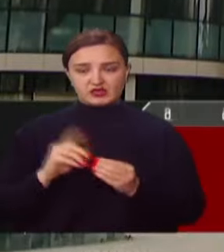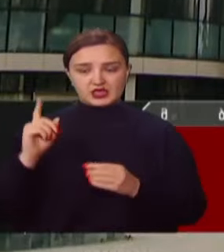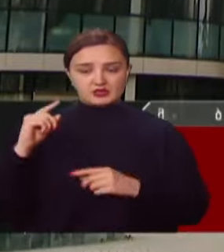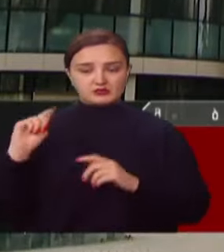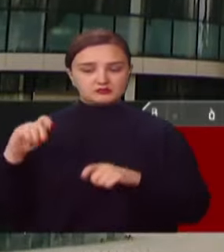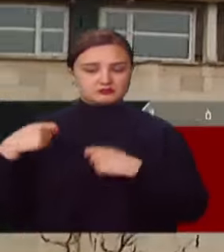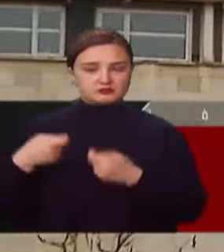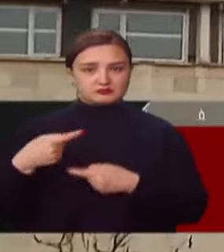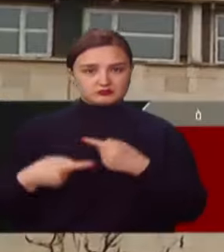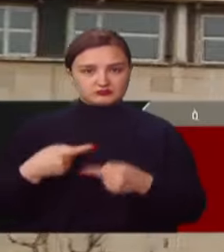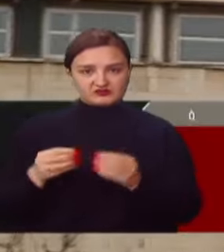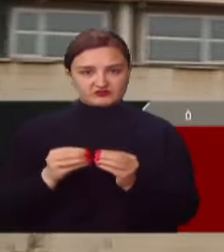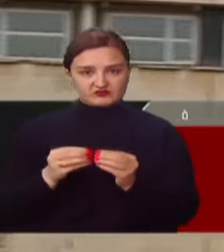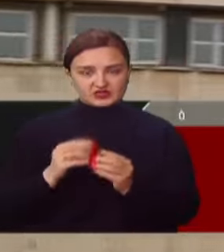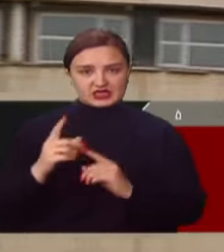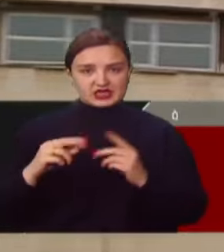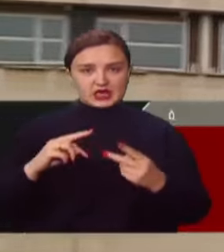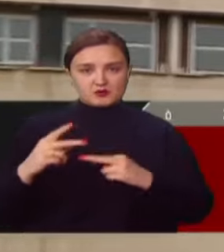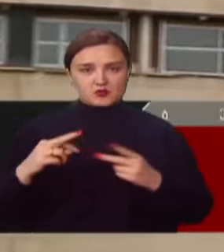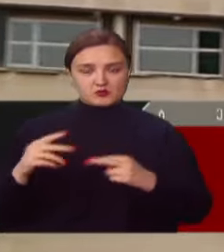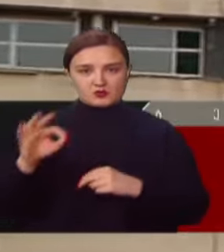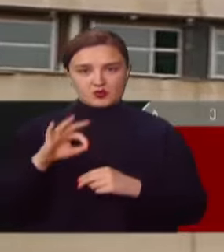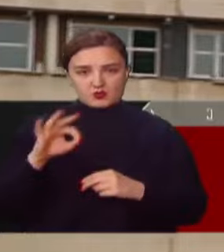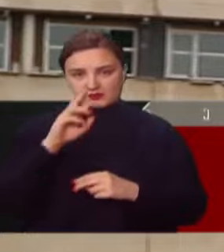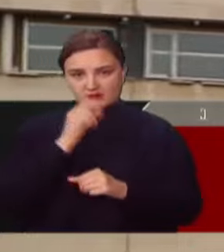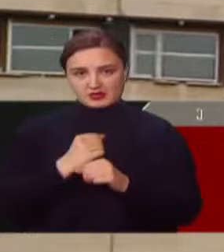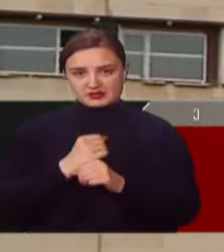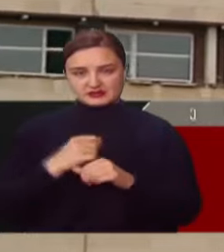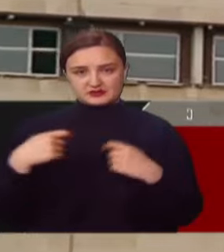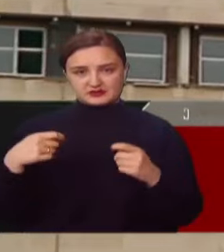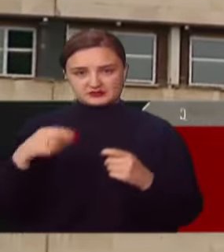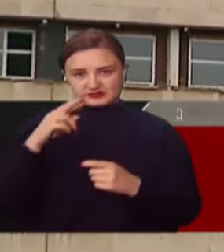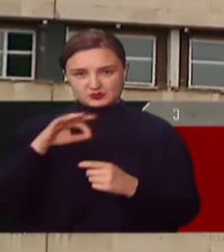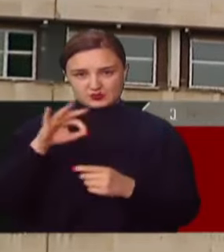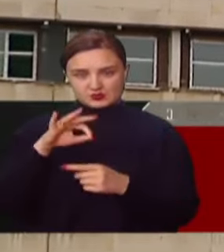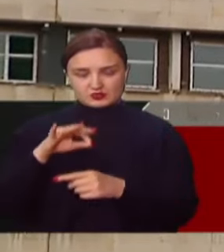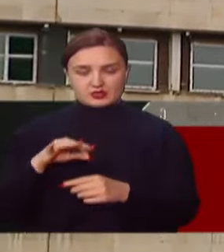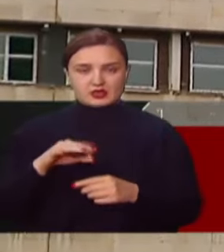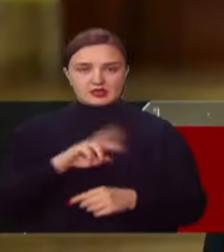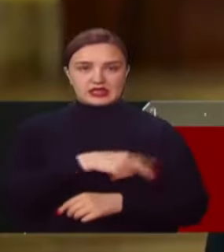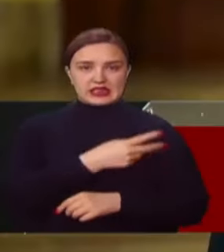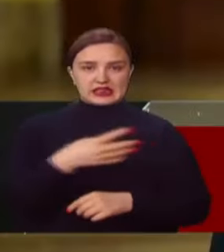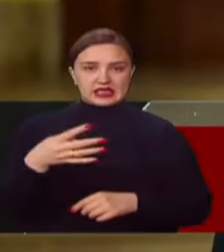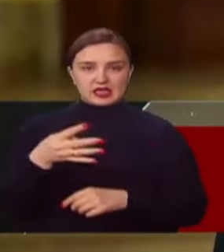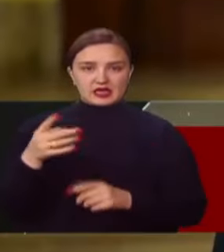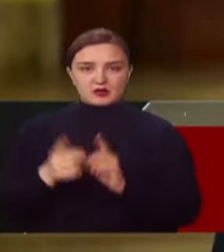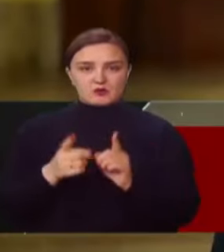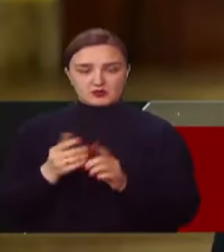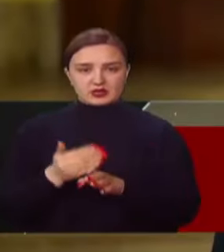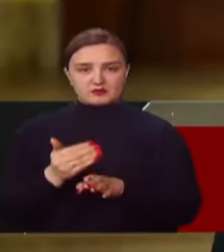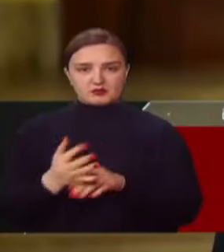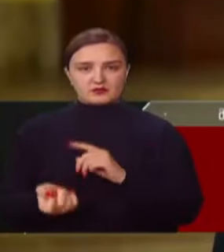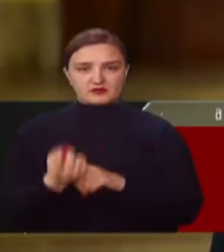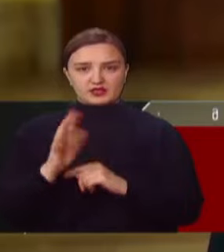რომელიც აზარაშვილმა სამედიცინო და ფარმაცევტული ბაზრების რეგულირების მიზნით წამოიწყო. ეტაპობრივად გაირკვევა. ადამიანის უფლებათა